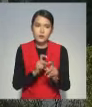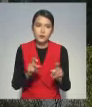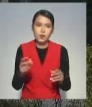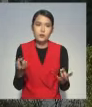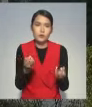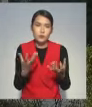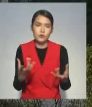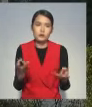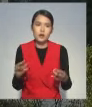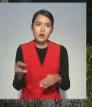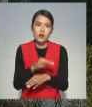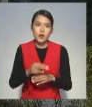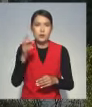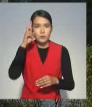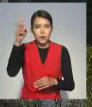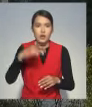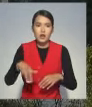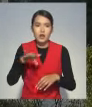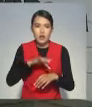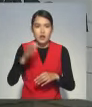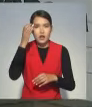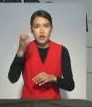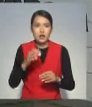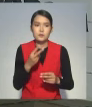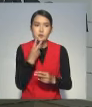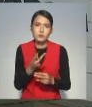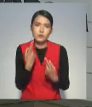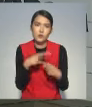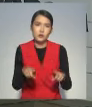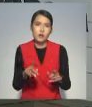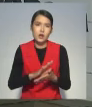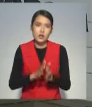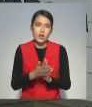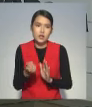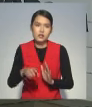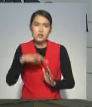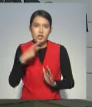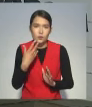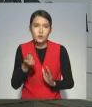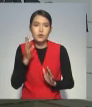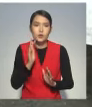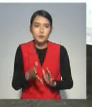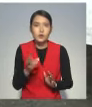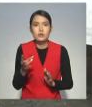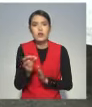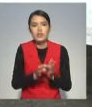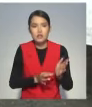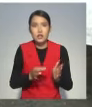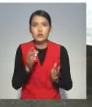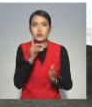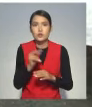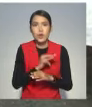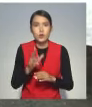В городском отделе образования на ситуацию смотрят не столь критично и говорят, новая школа будет, но не сразу. Данная школа,